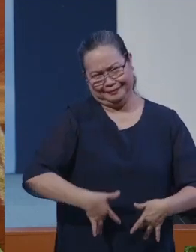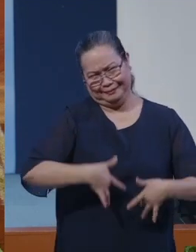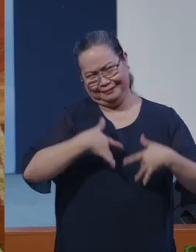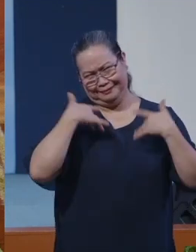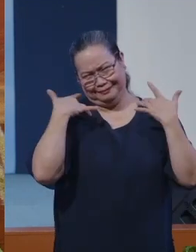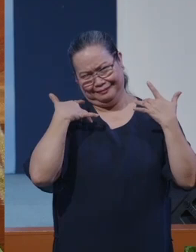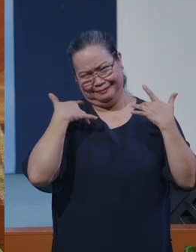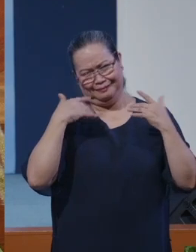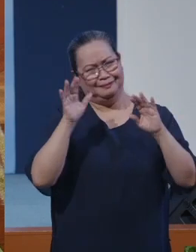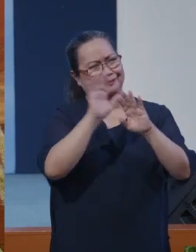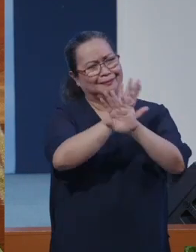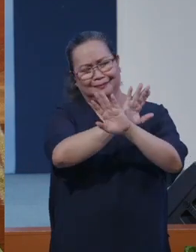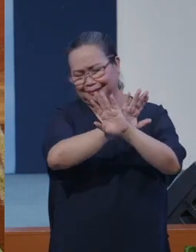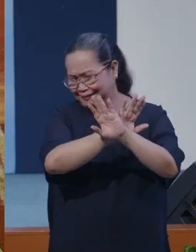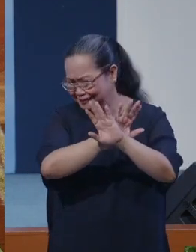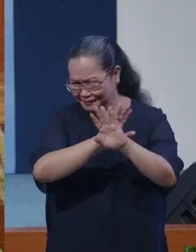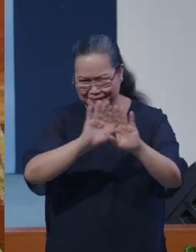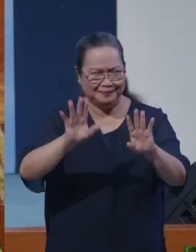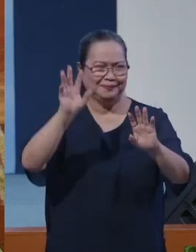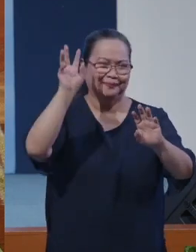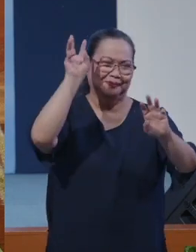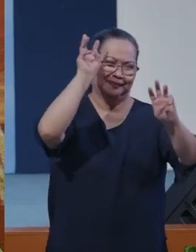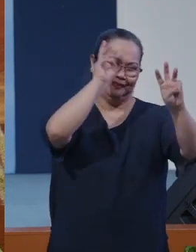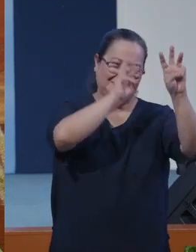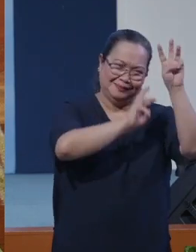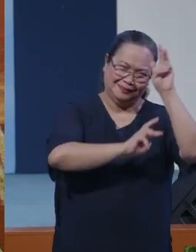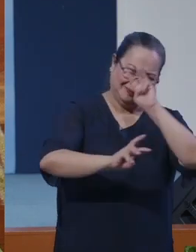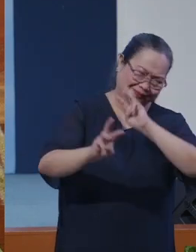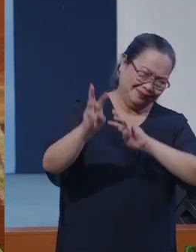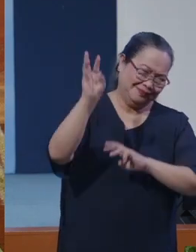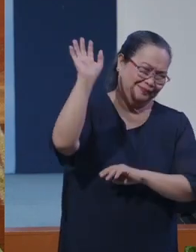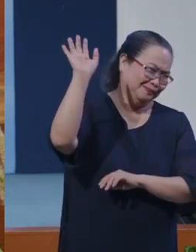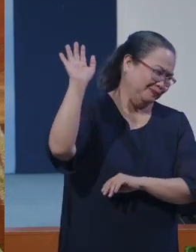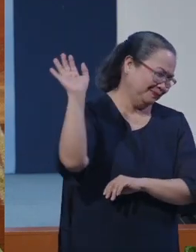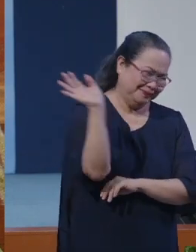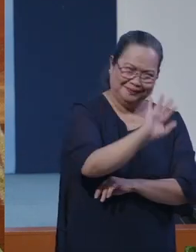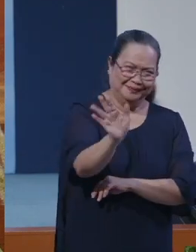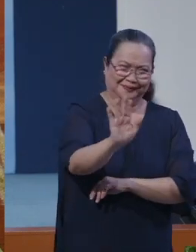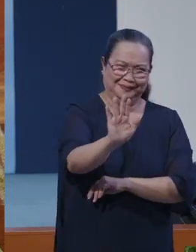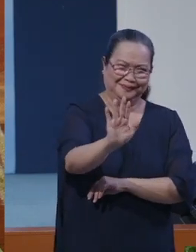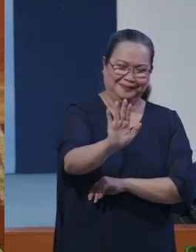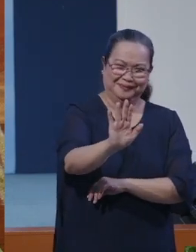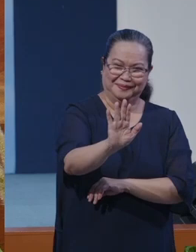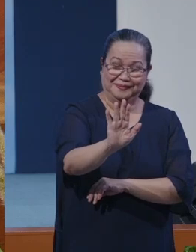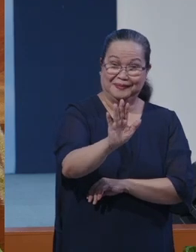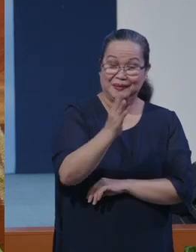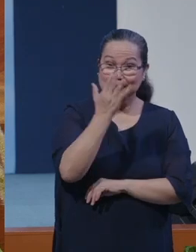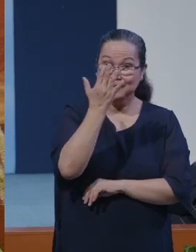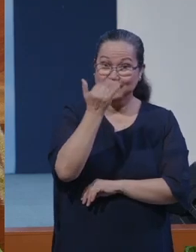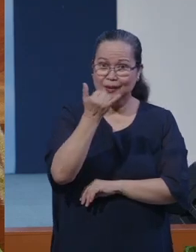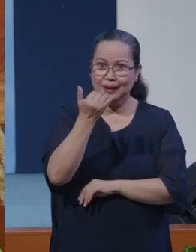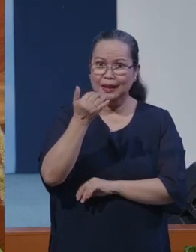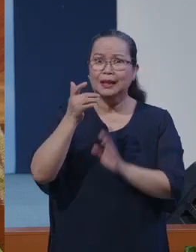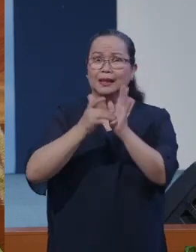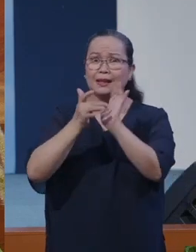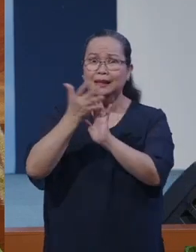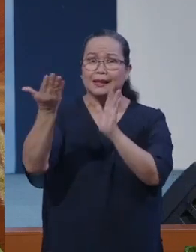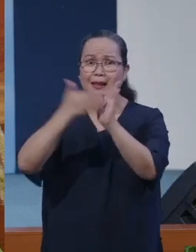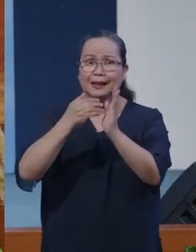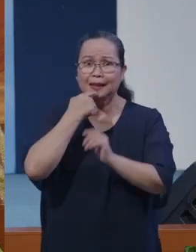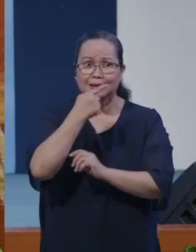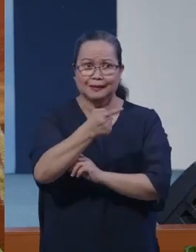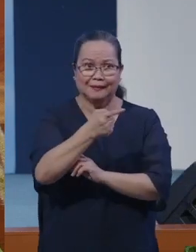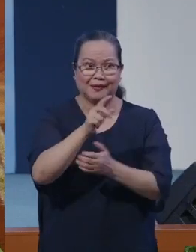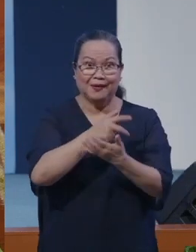Do not be anxious. Do not worry. Huwag mag-alala. Tapos sinulit niya ulit.